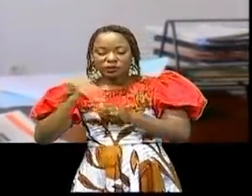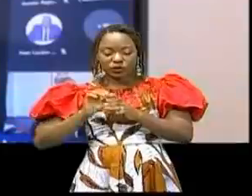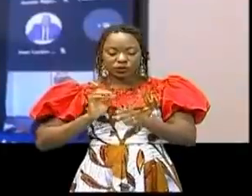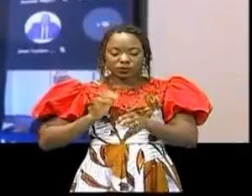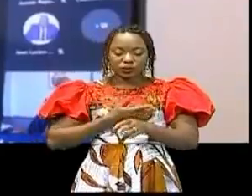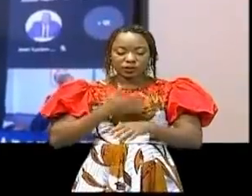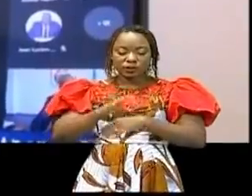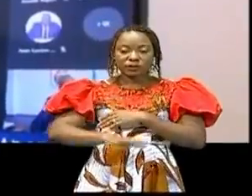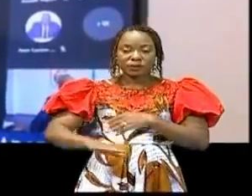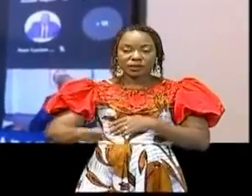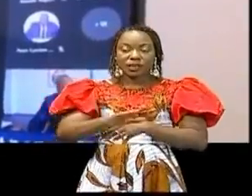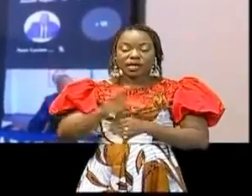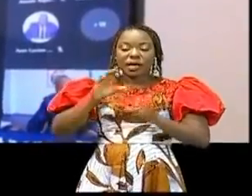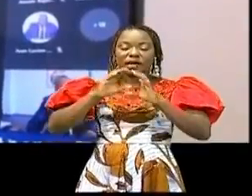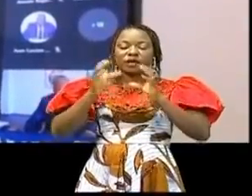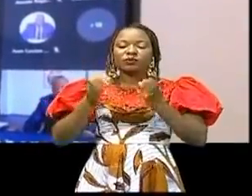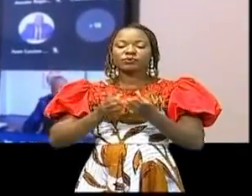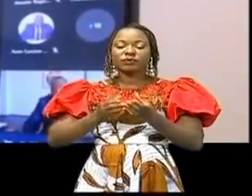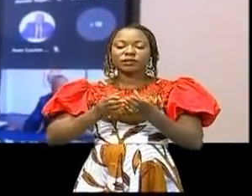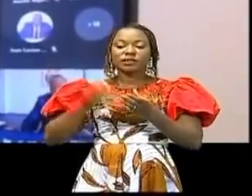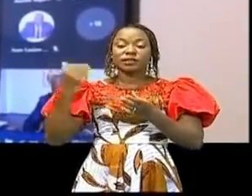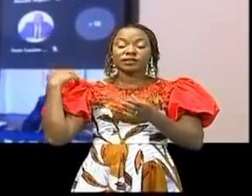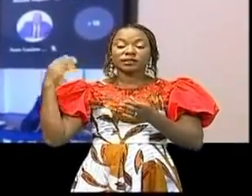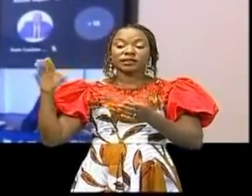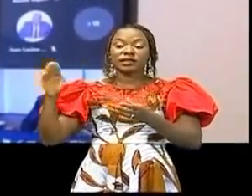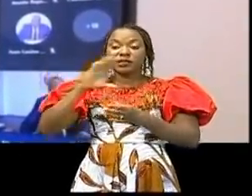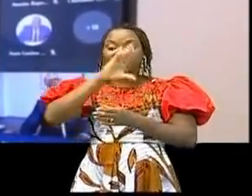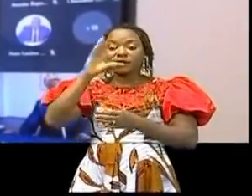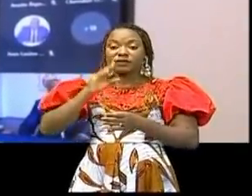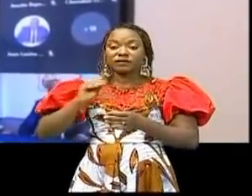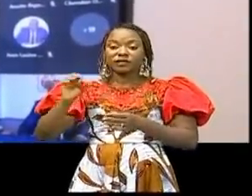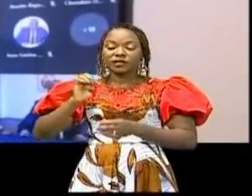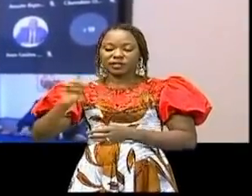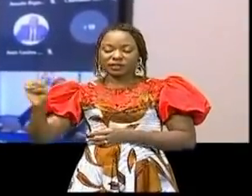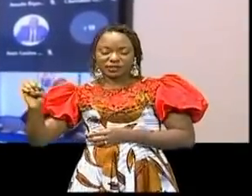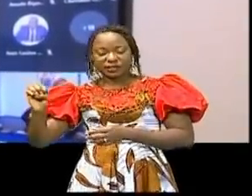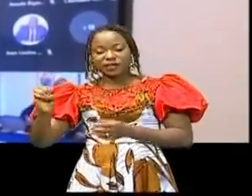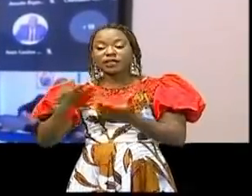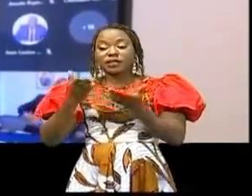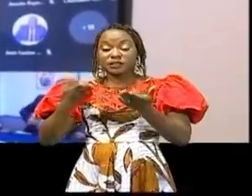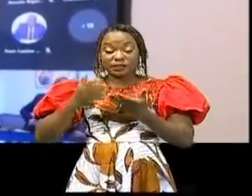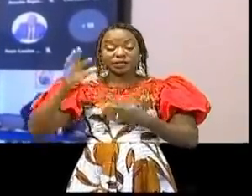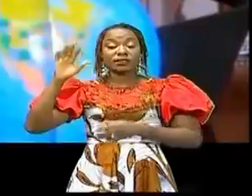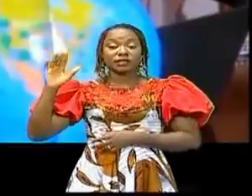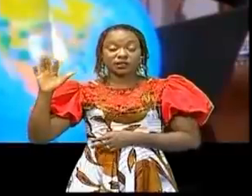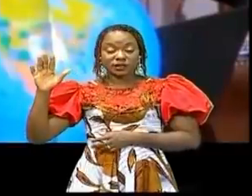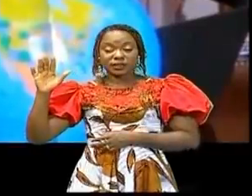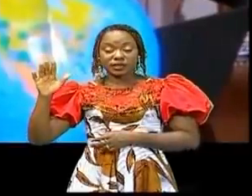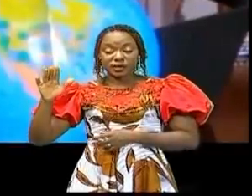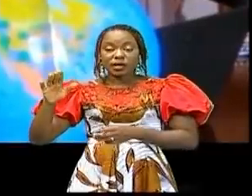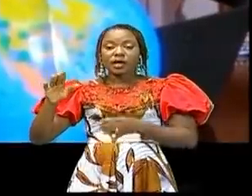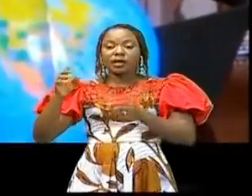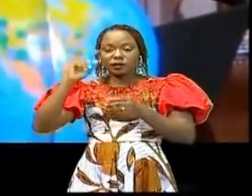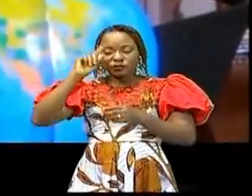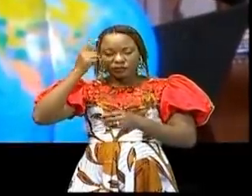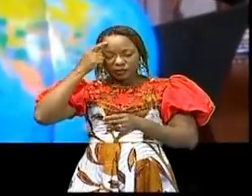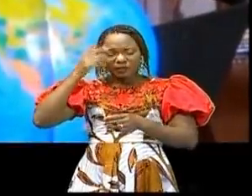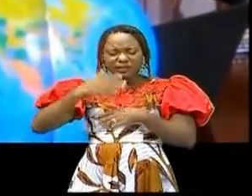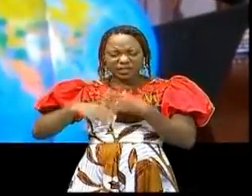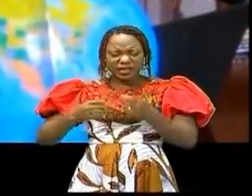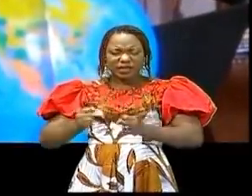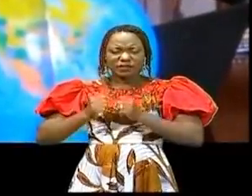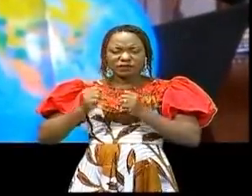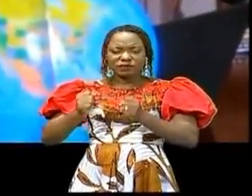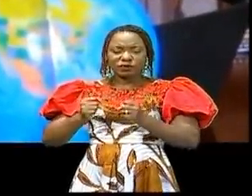la communauté des États de l'Afrique de l'Est. À Kinshasa, le gouvernement ne ménage aucun effort pour permettre aux